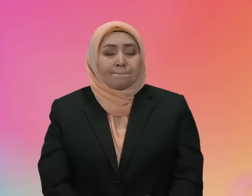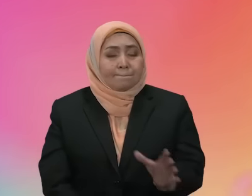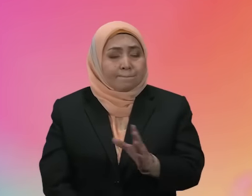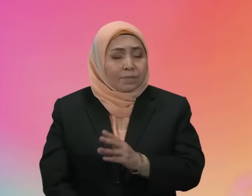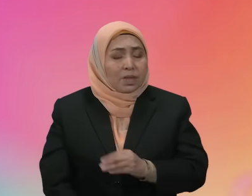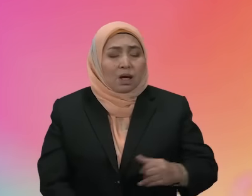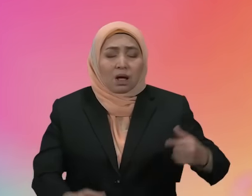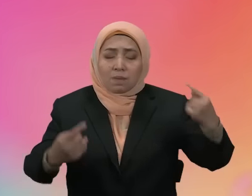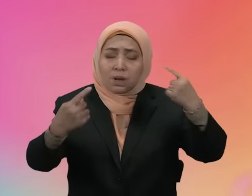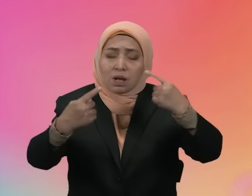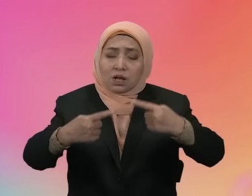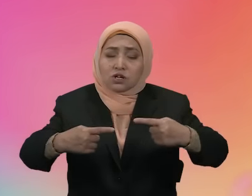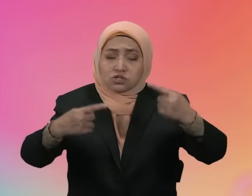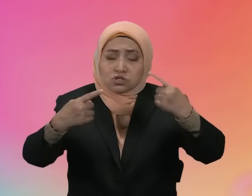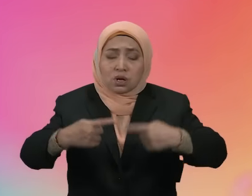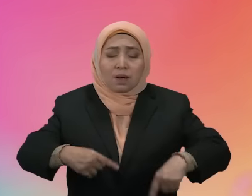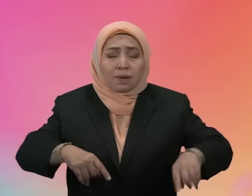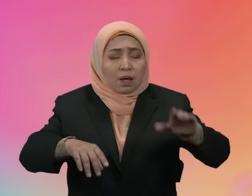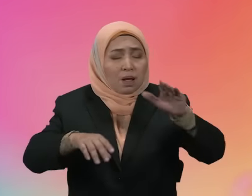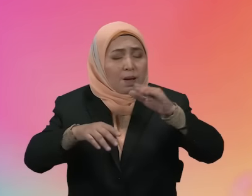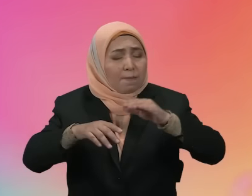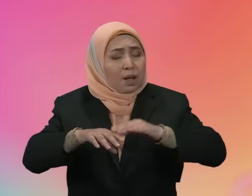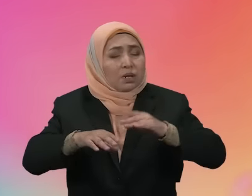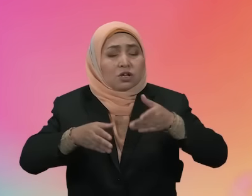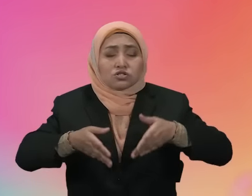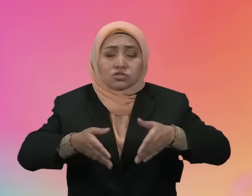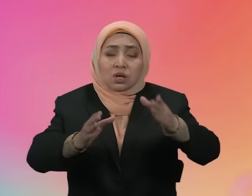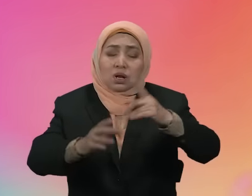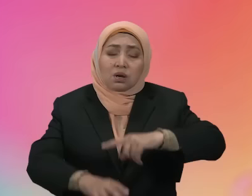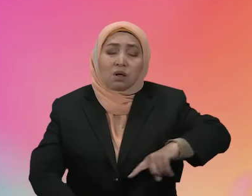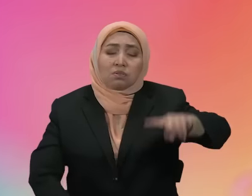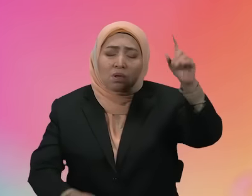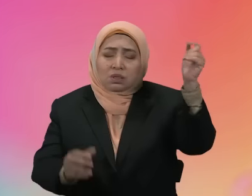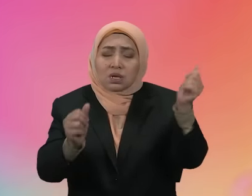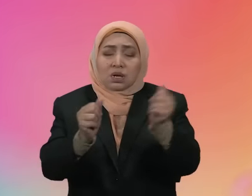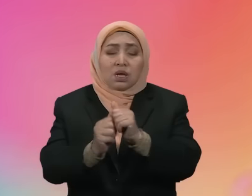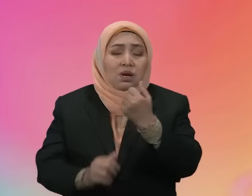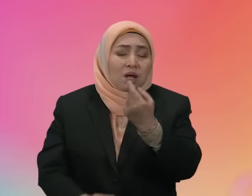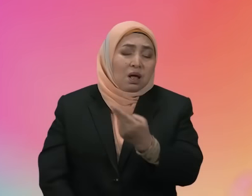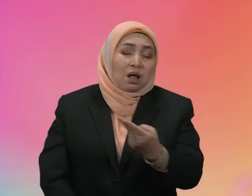وجاهدوا في سبيل الله